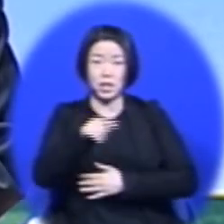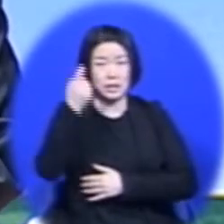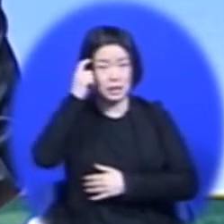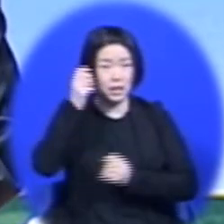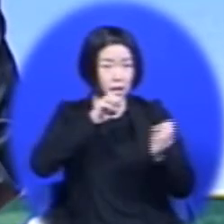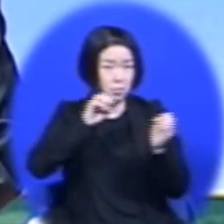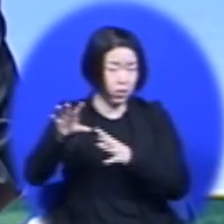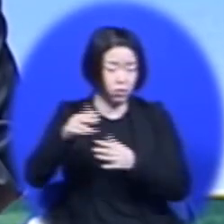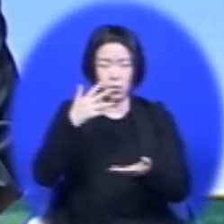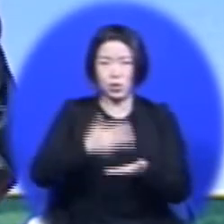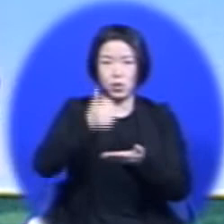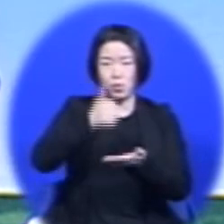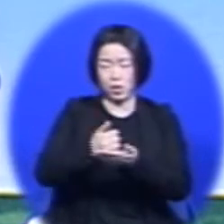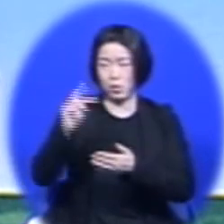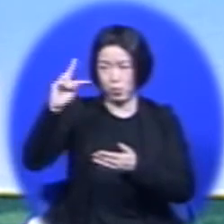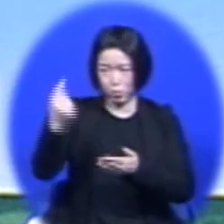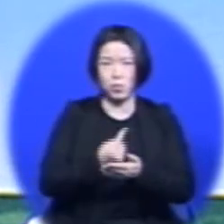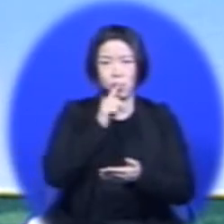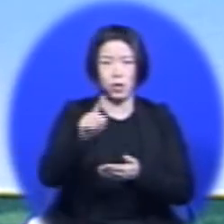버리고 여호와께로 돌아오라.